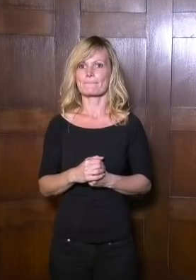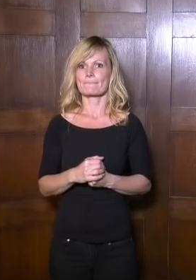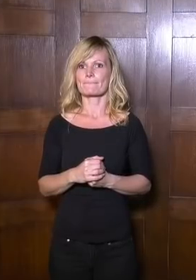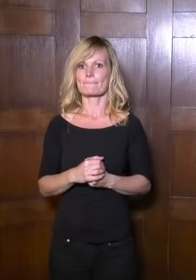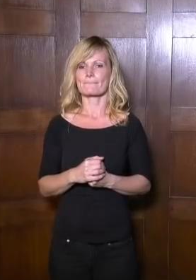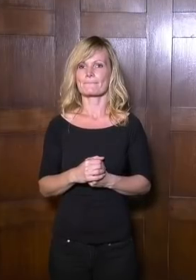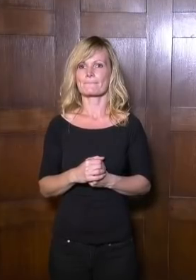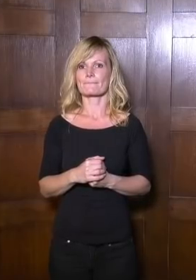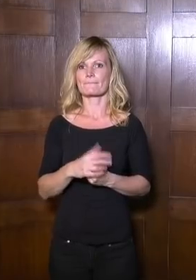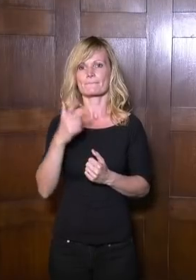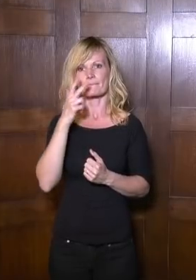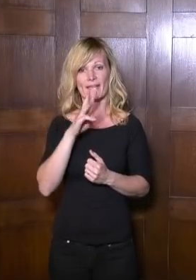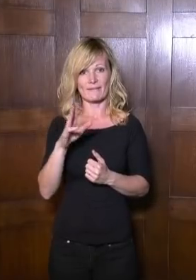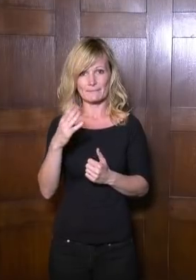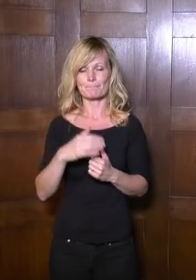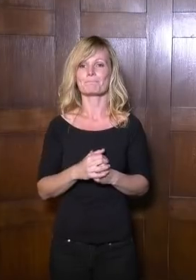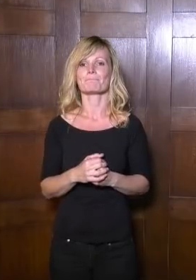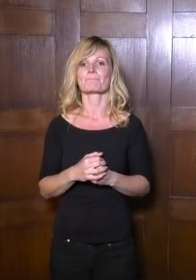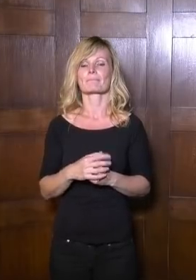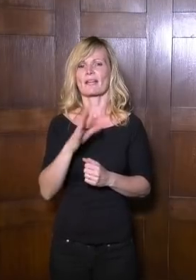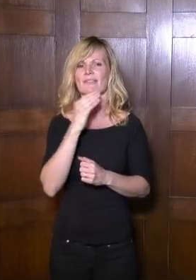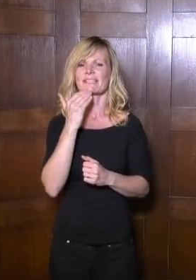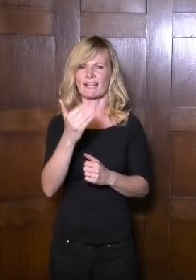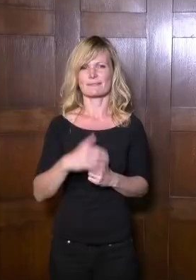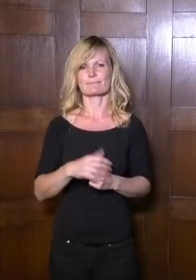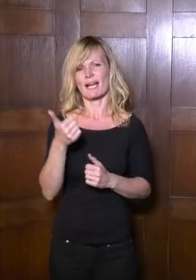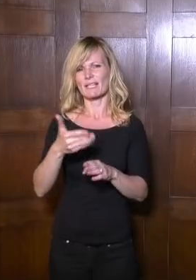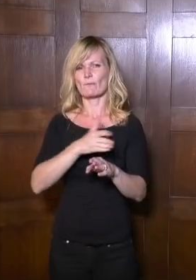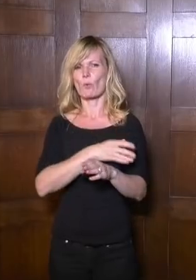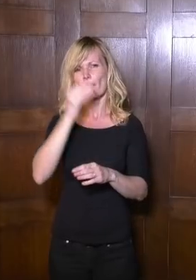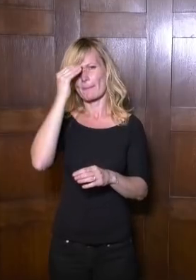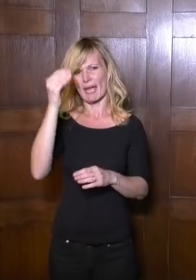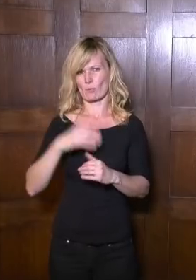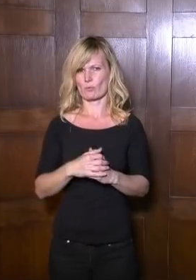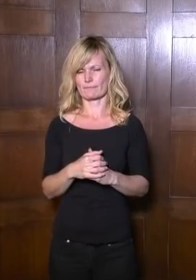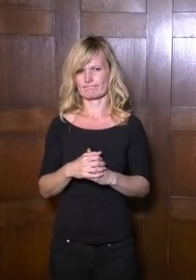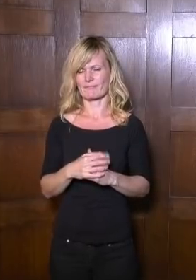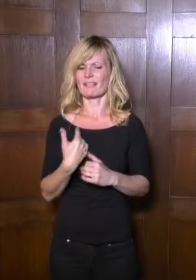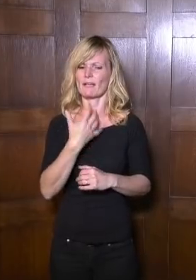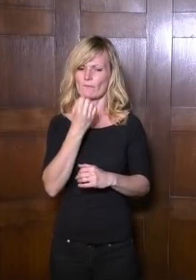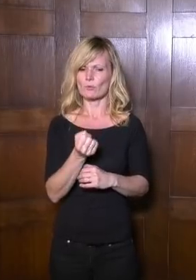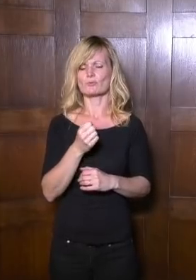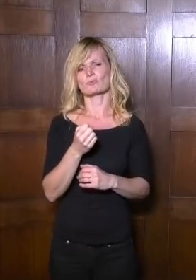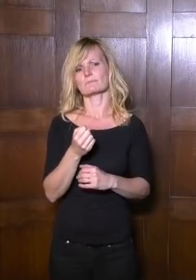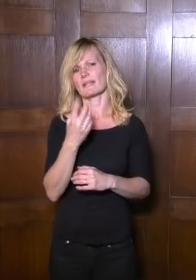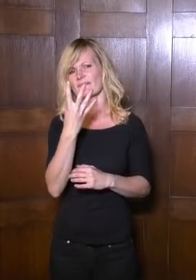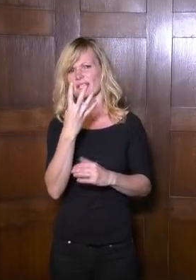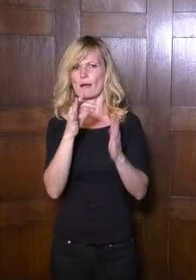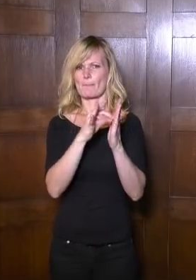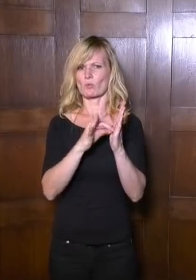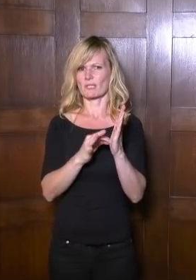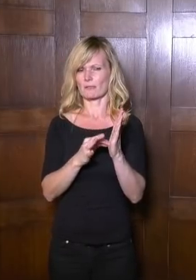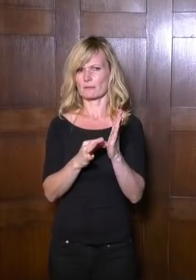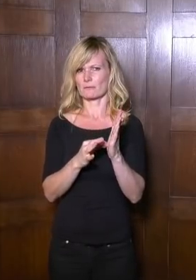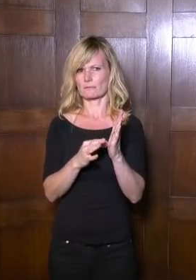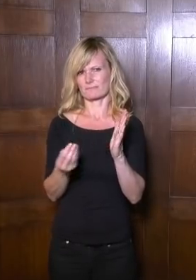Ja, vielen Dank. Also eine Vorbemerkung, und da möchte ich zu vier Punkten etwas sagen. und lasse entsprechend